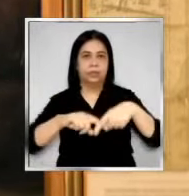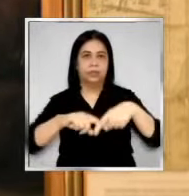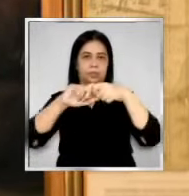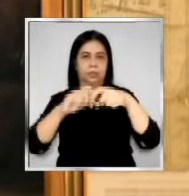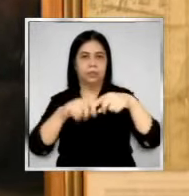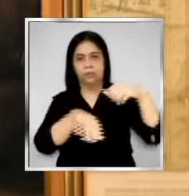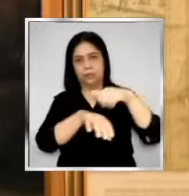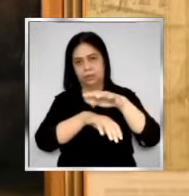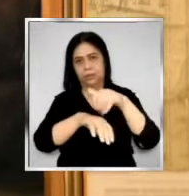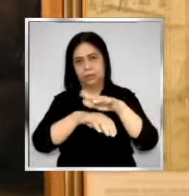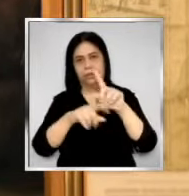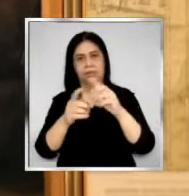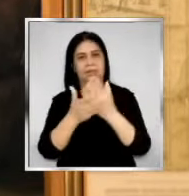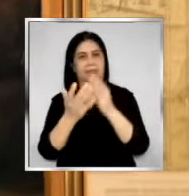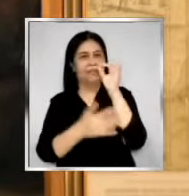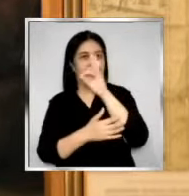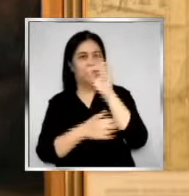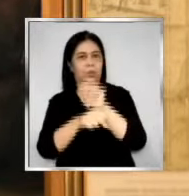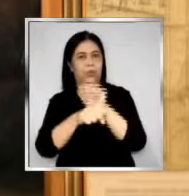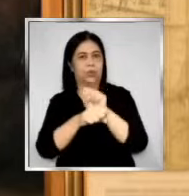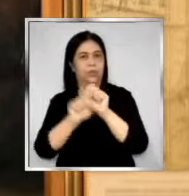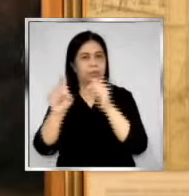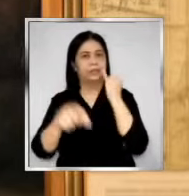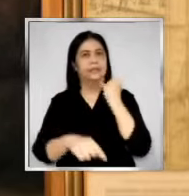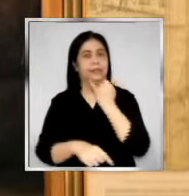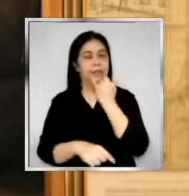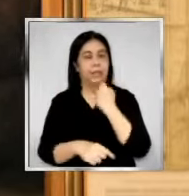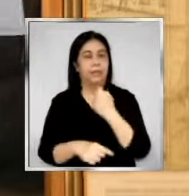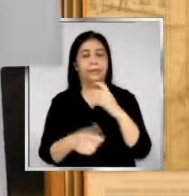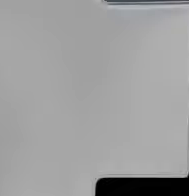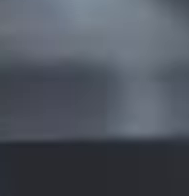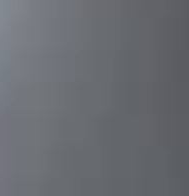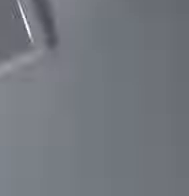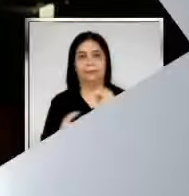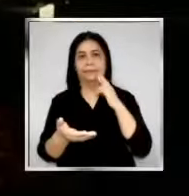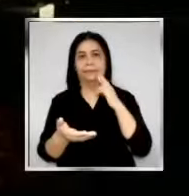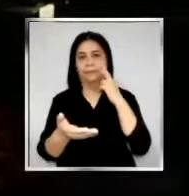ng ilang Pinoy workers doon. Nakatutok si Rida Reyes.